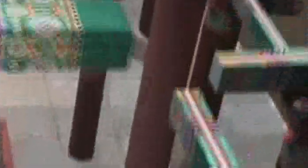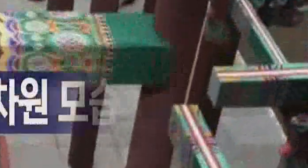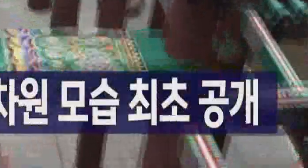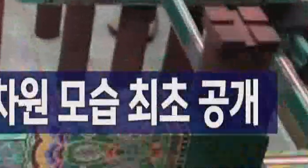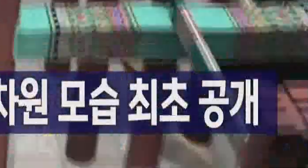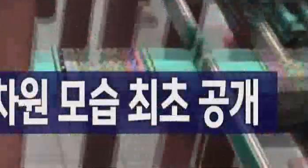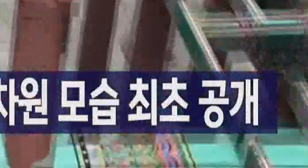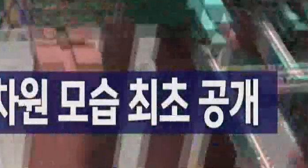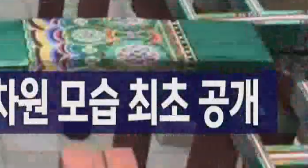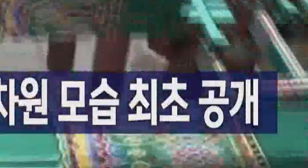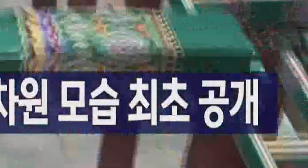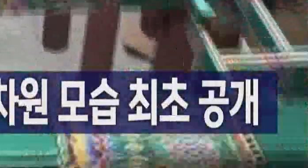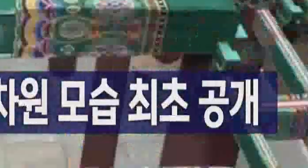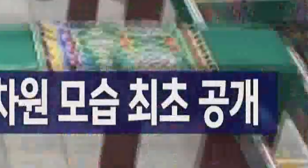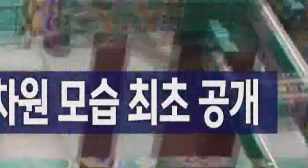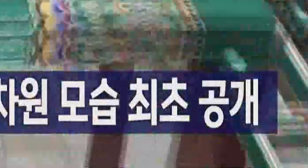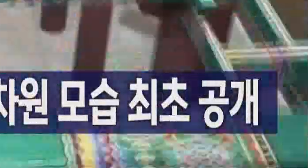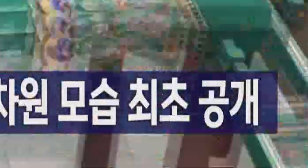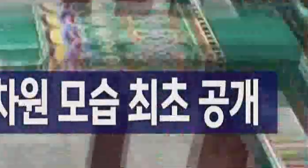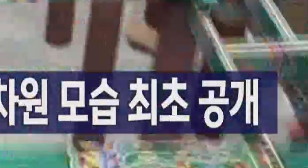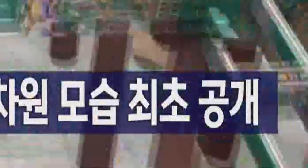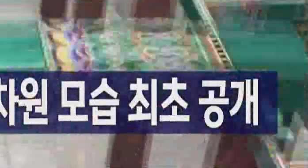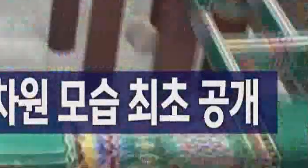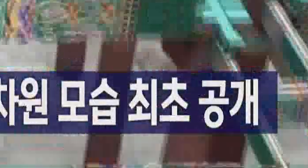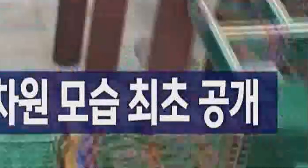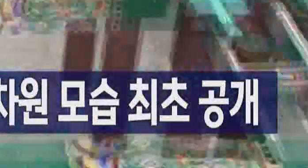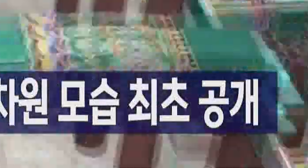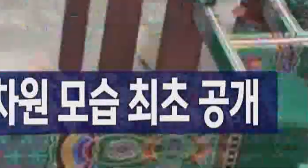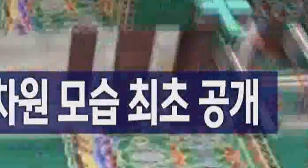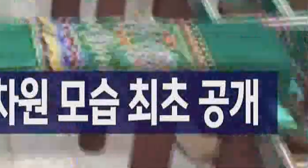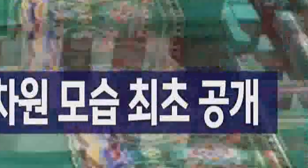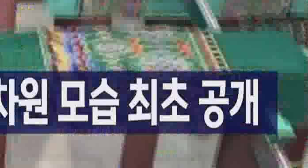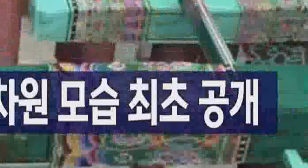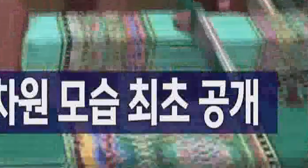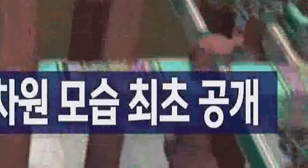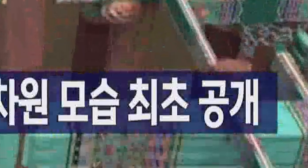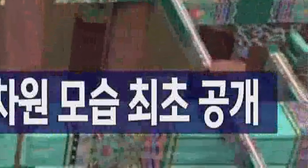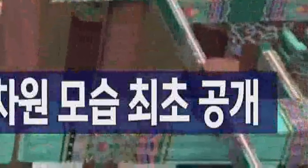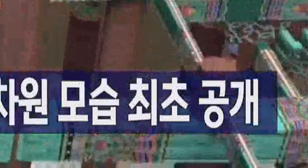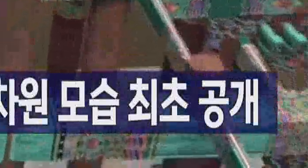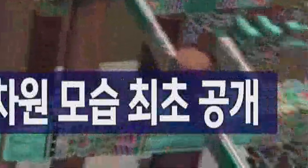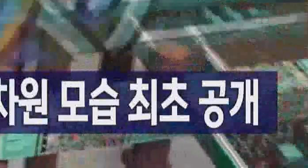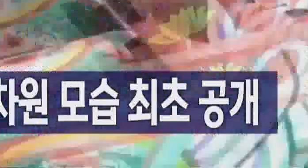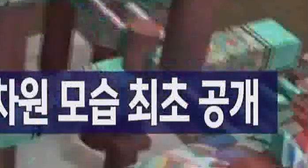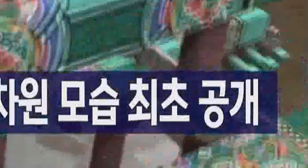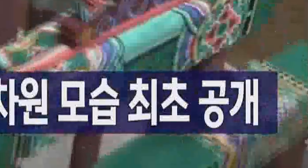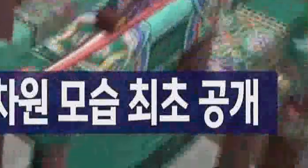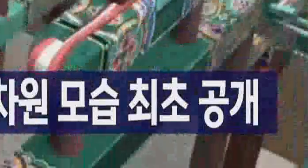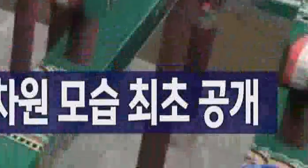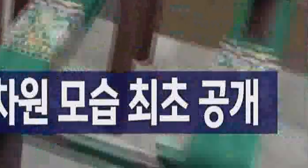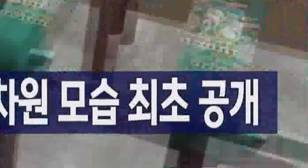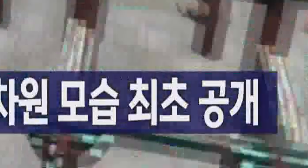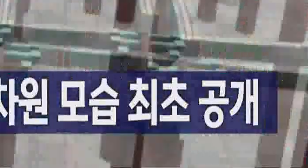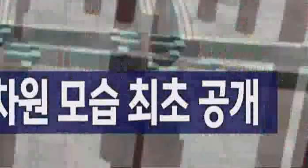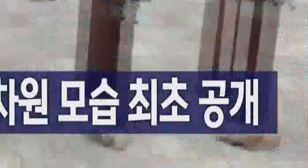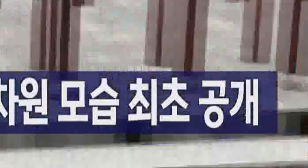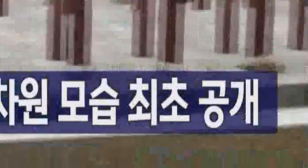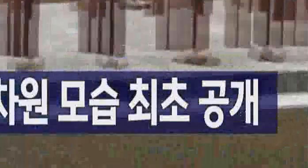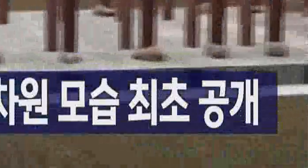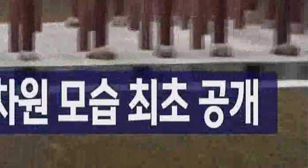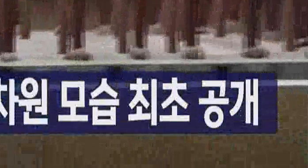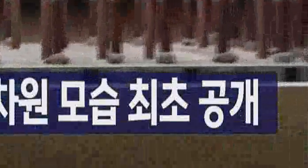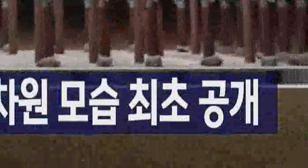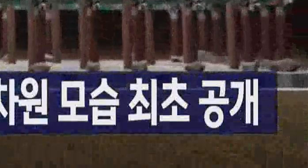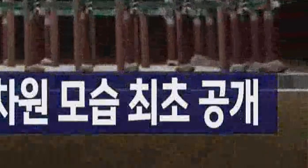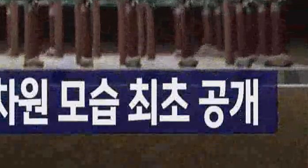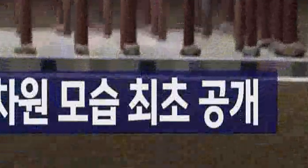내보수 공세가 진행되고 있는 국보재 304호 여수 진남관의 모습이 최초 공개됐습니다. 디지털로 공개된 진남관은